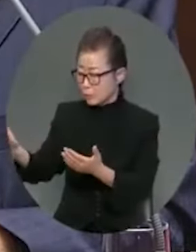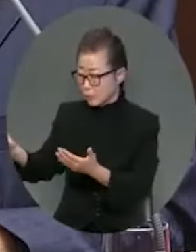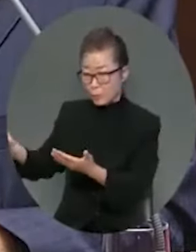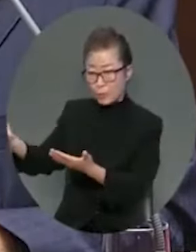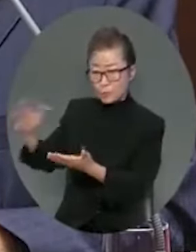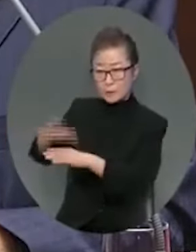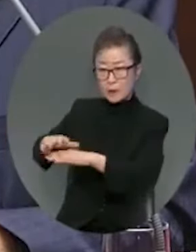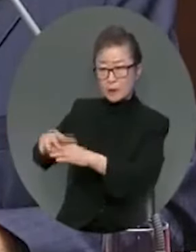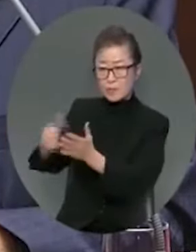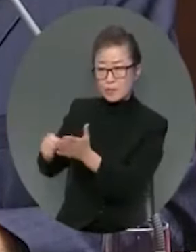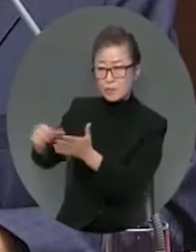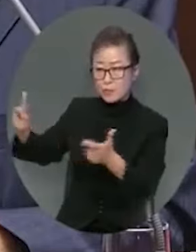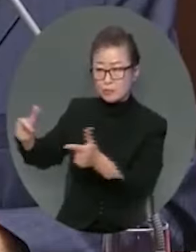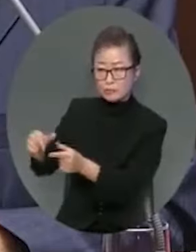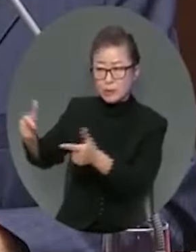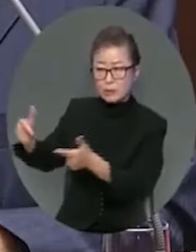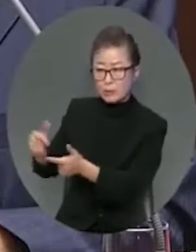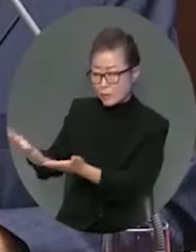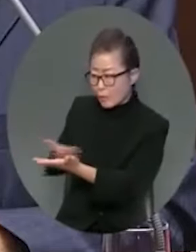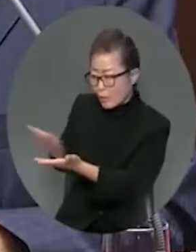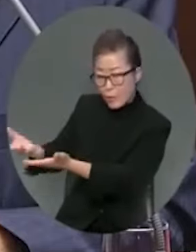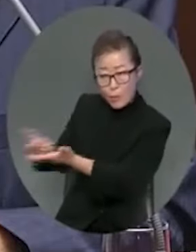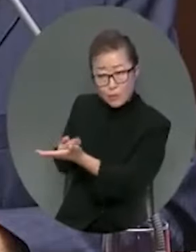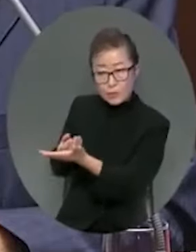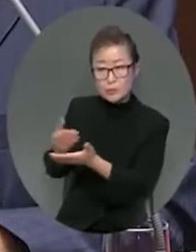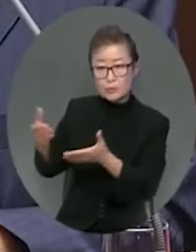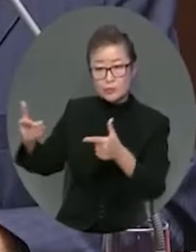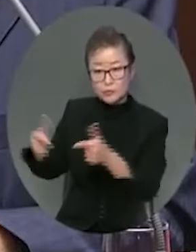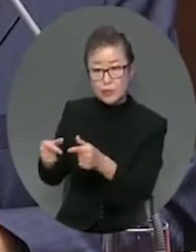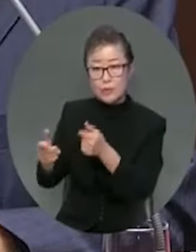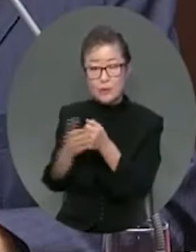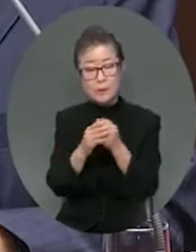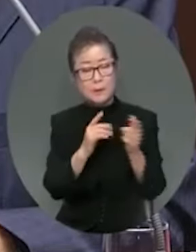결국 계속 줄어들 가능성이 많습니다. 따라서 그야말로